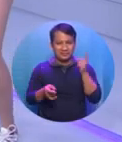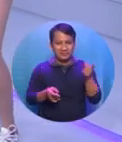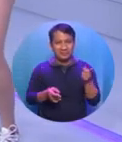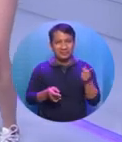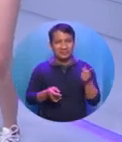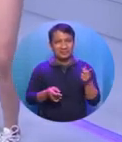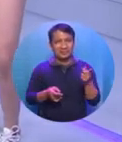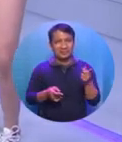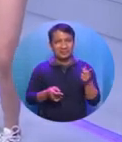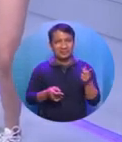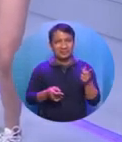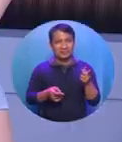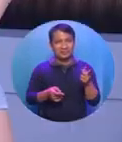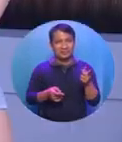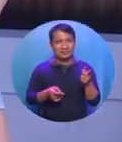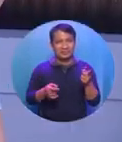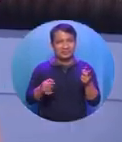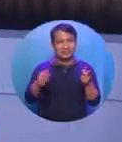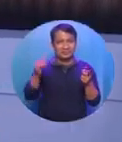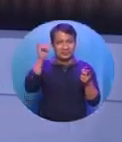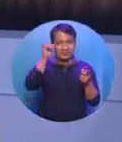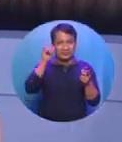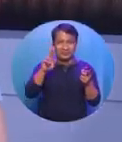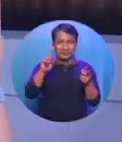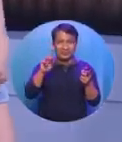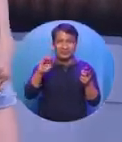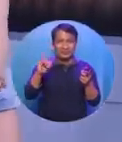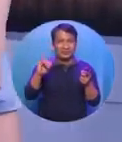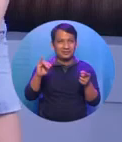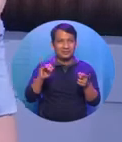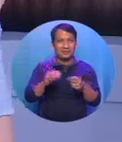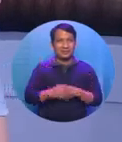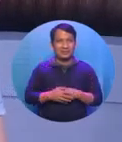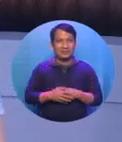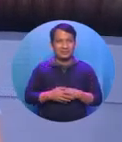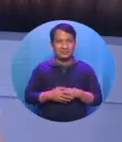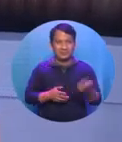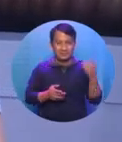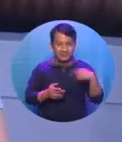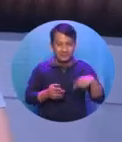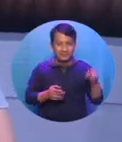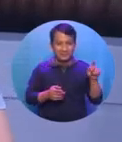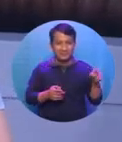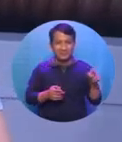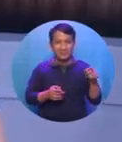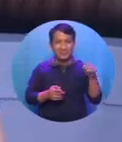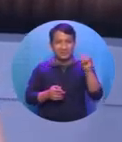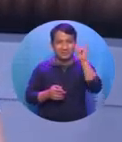si... Yumi. Yumi. At siya naman ay si...